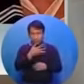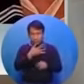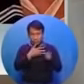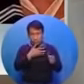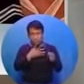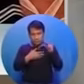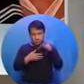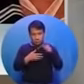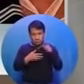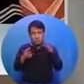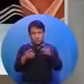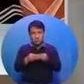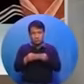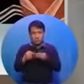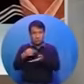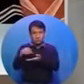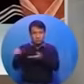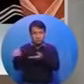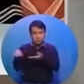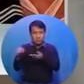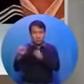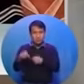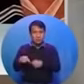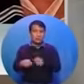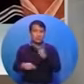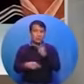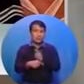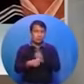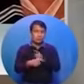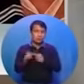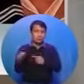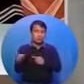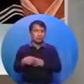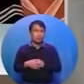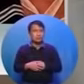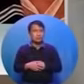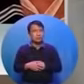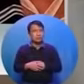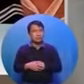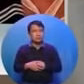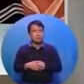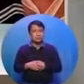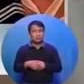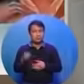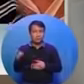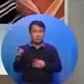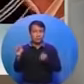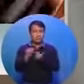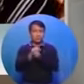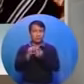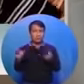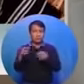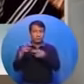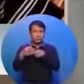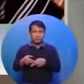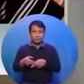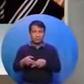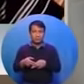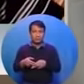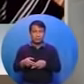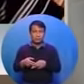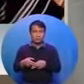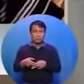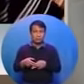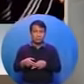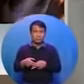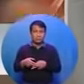sa kakapatid niya at magbabayad pa sa kanya. Tama po. Danyos. Pwede po ganun. Yes, o, kasi sir, giniba yung kanyang pangalan eh. Sobra po, sir. Malaking